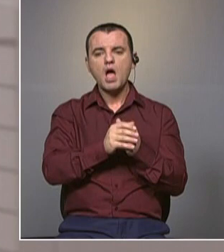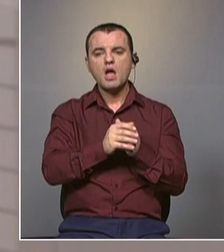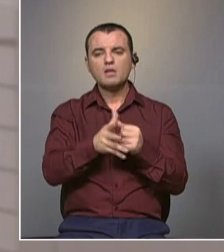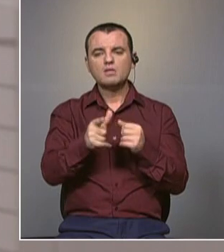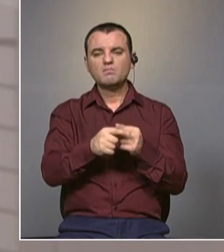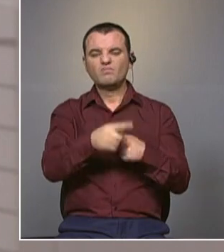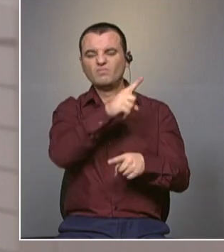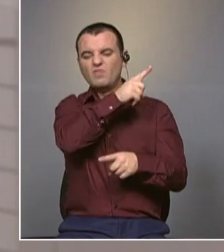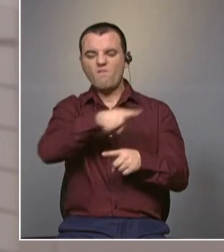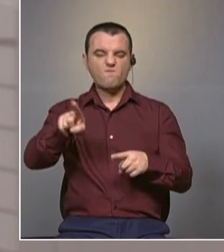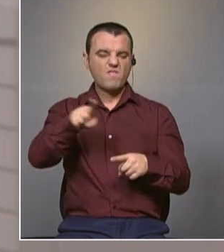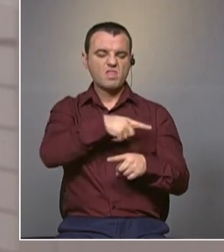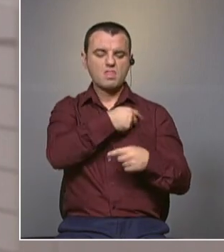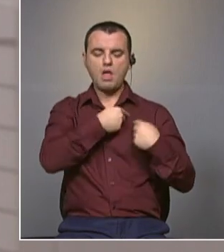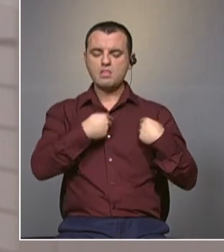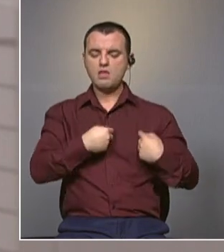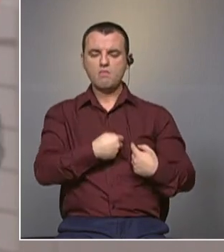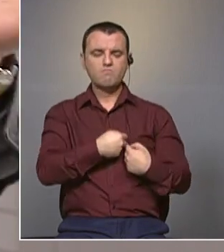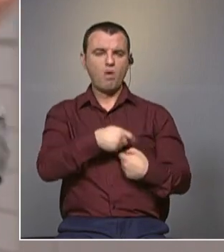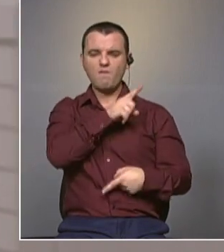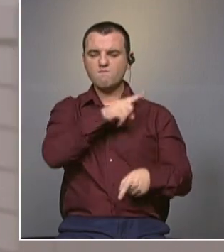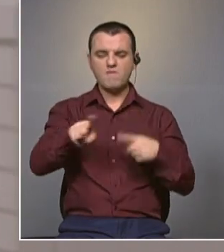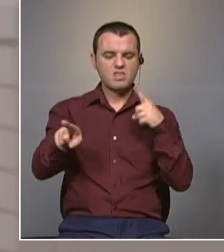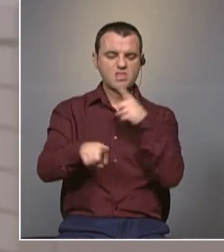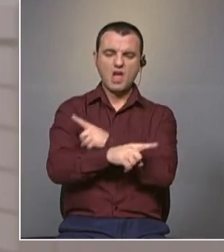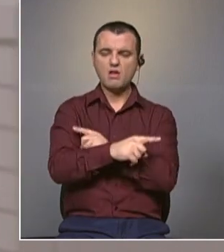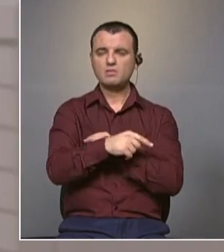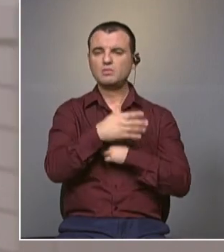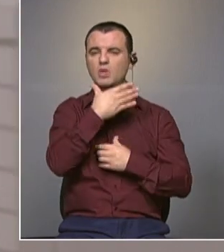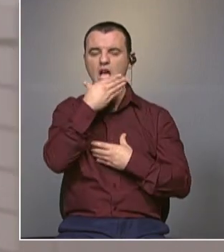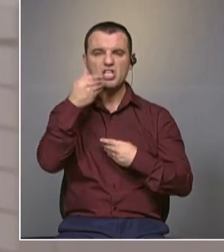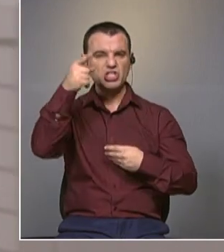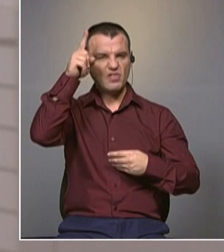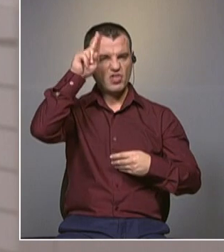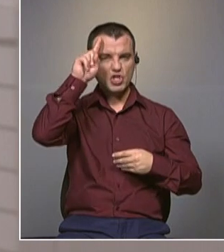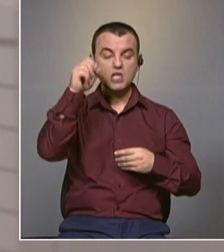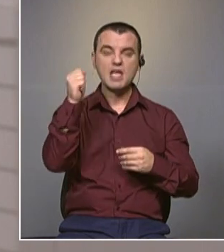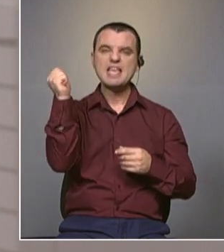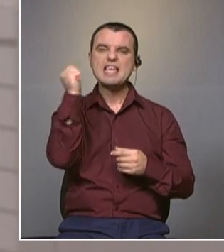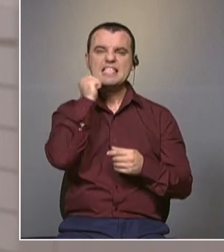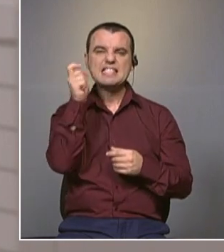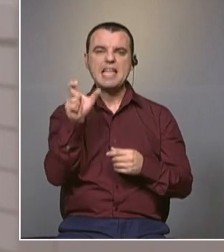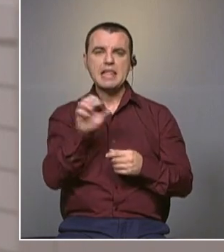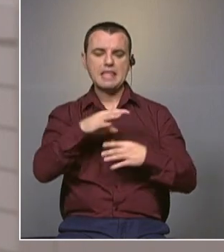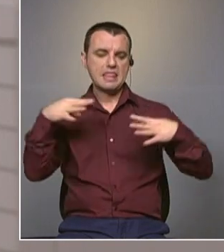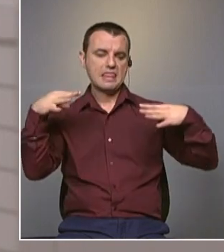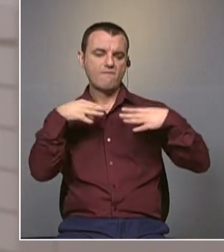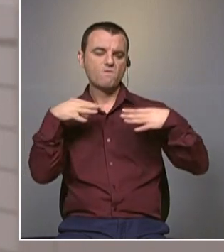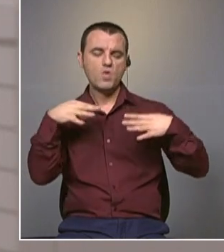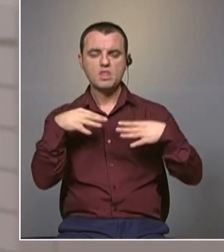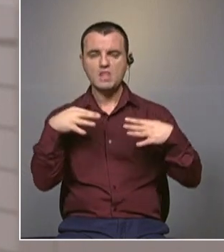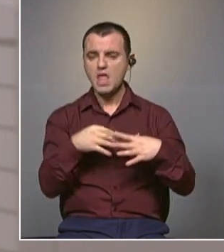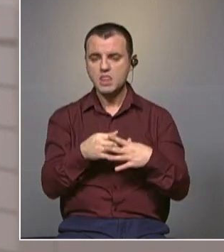фатални любови, фатално красиви жени, селянина и войната, да кажем, селянина, слушащ житата.